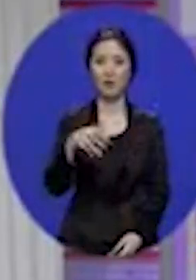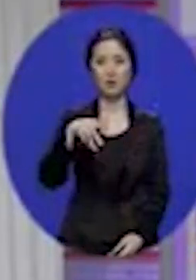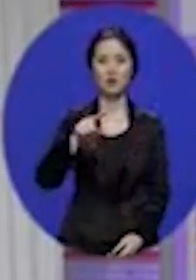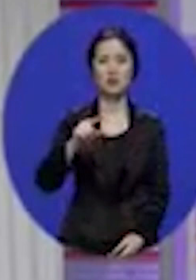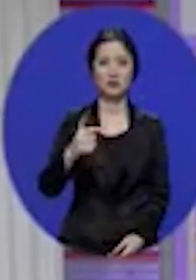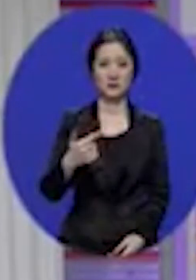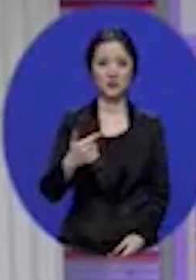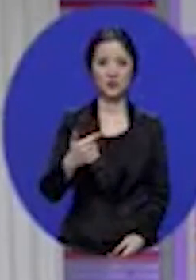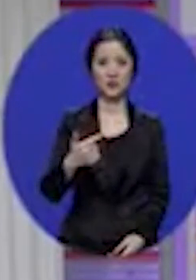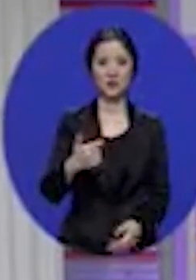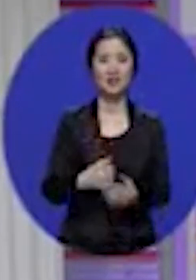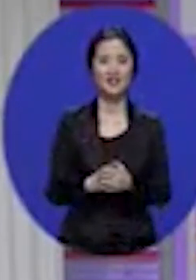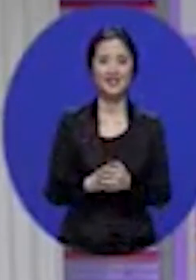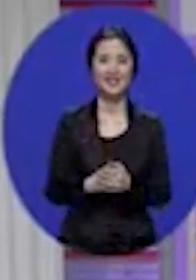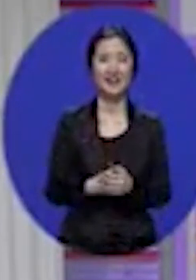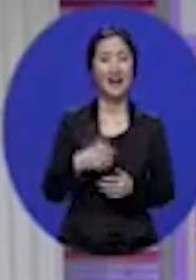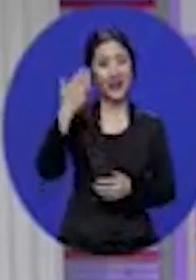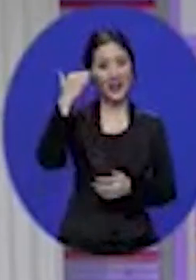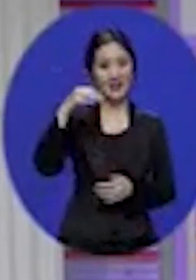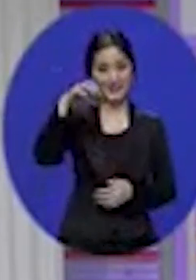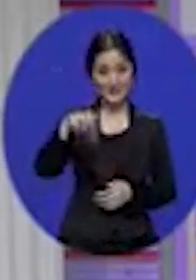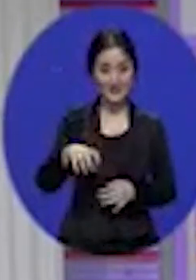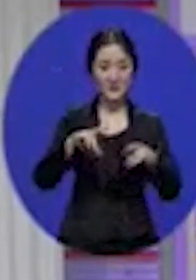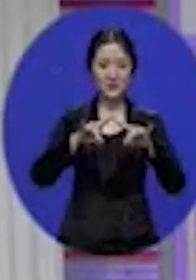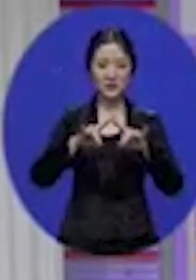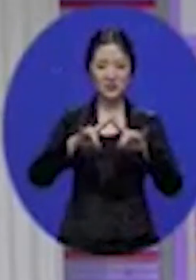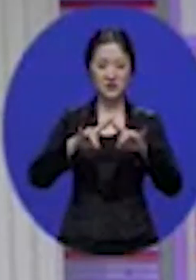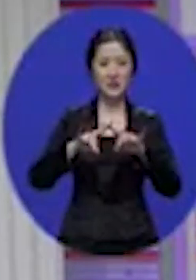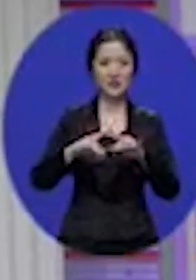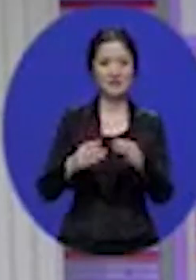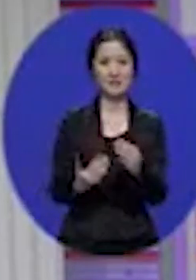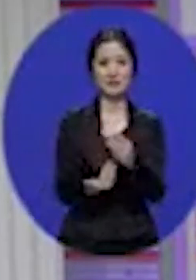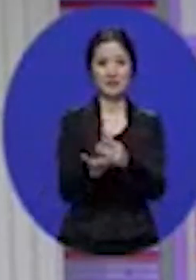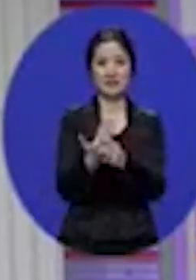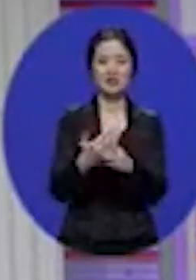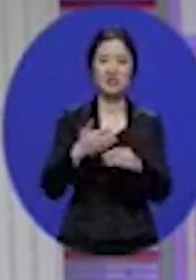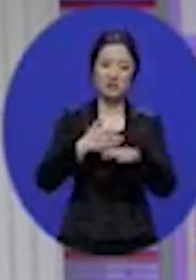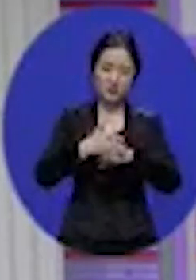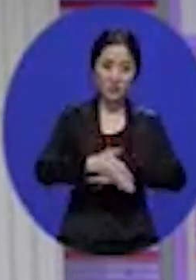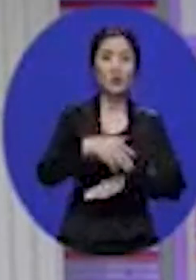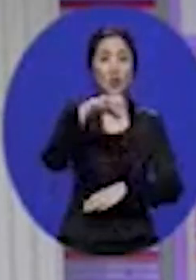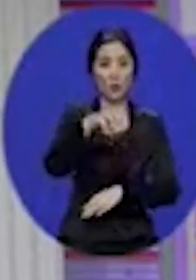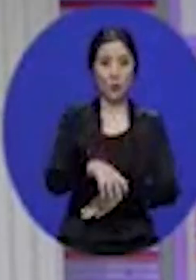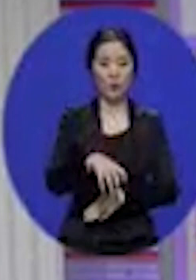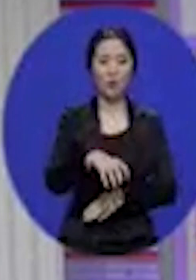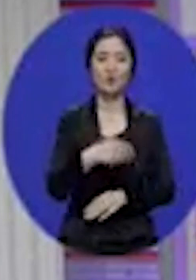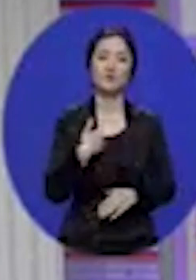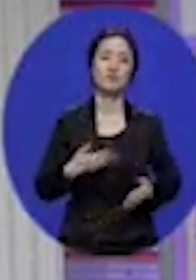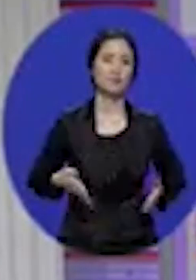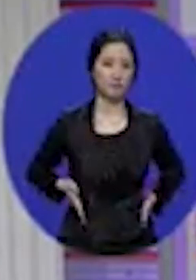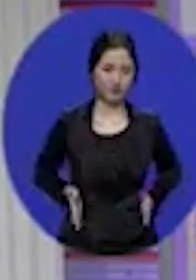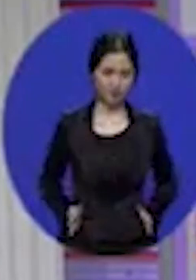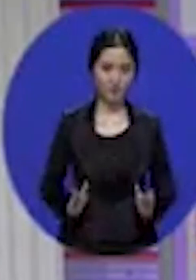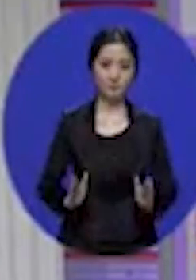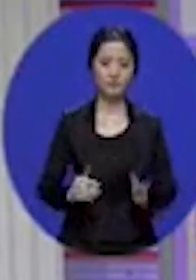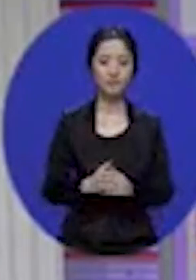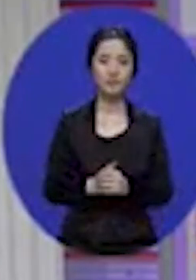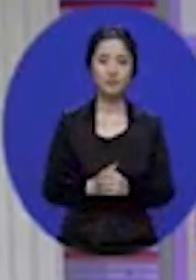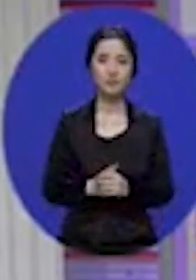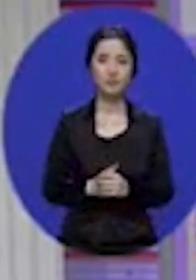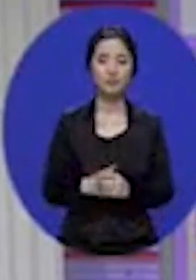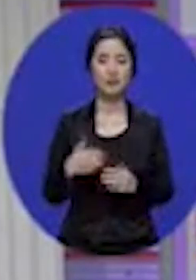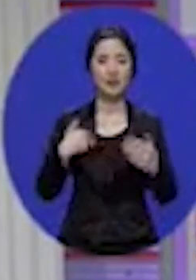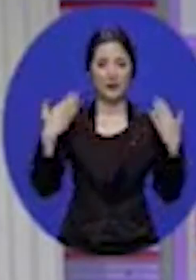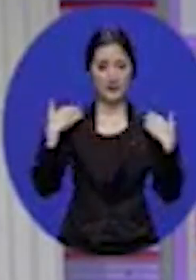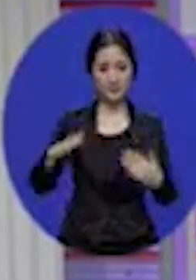전기가 우리나라에서 늦게 들어온 그런 곳에서 태어났습니다. 당연히 홍천 초등학교를 나왔고요. 근데 이제 우리가